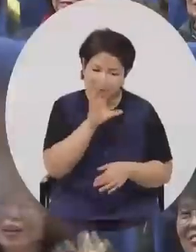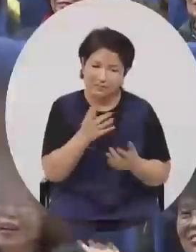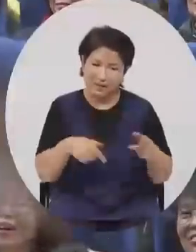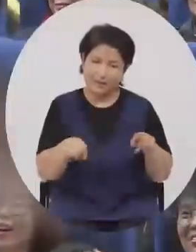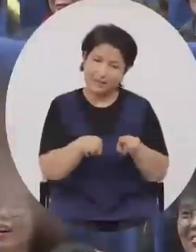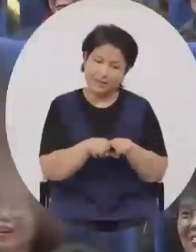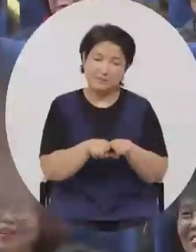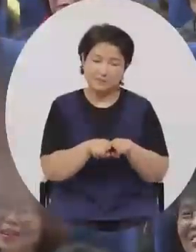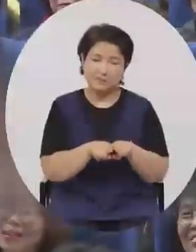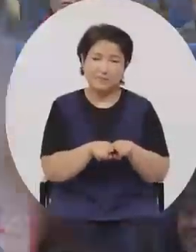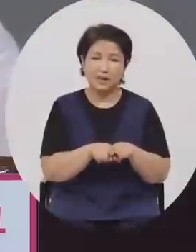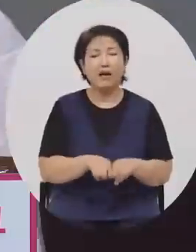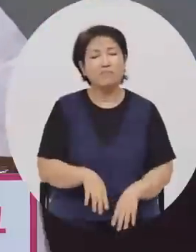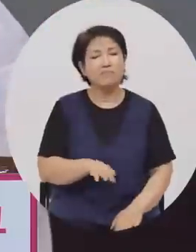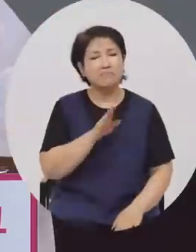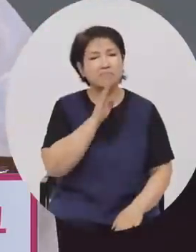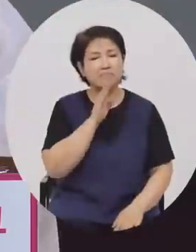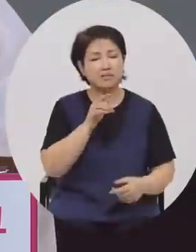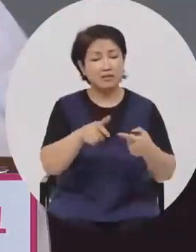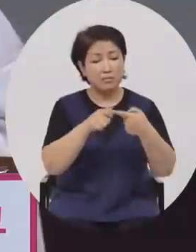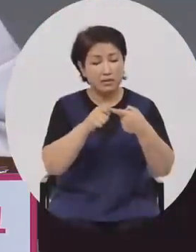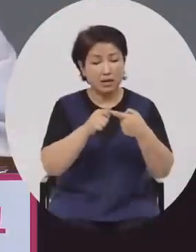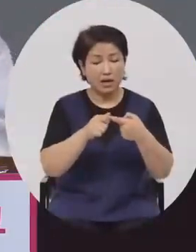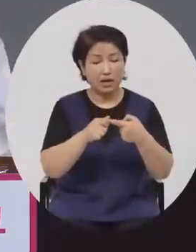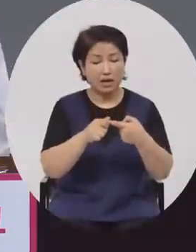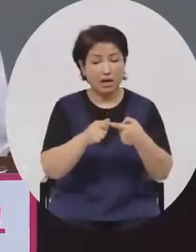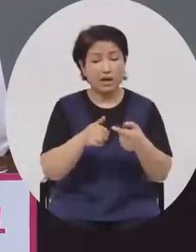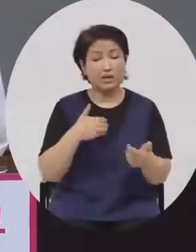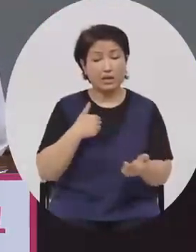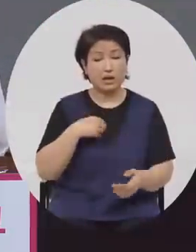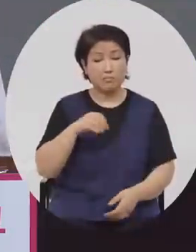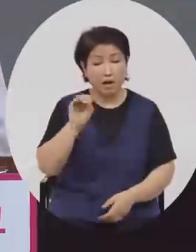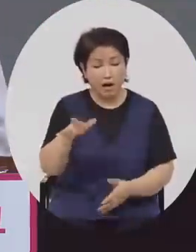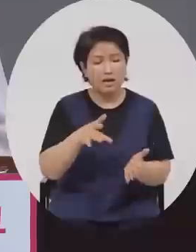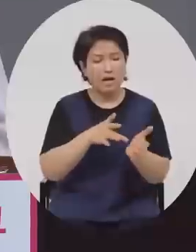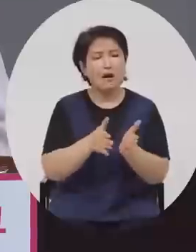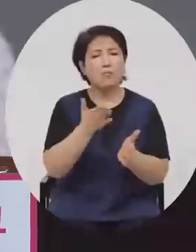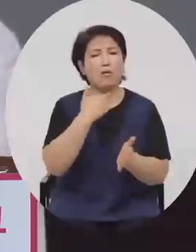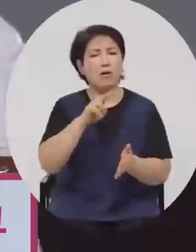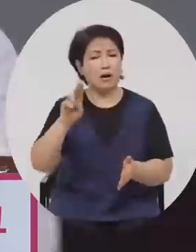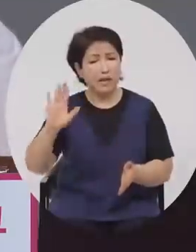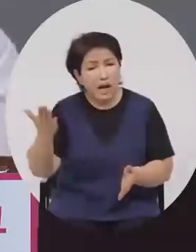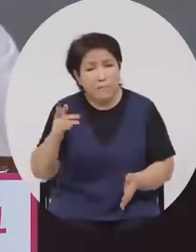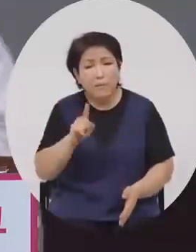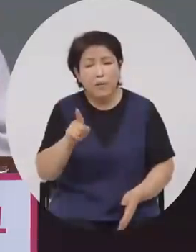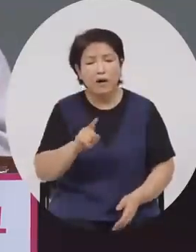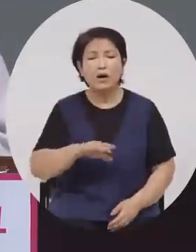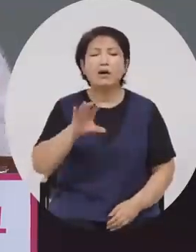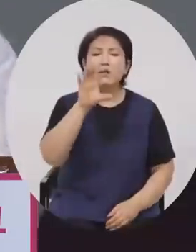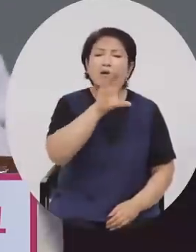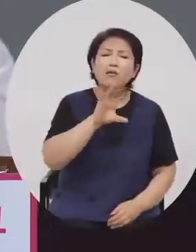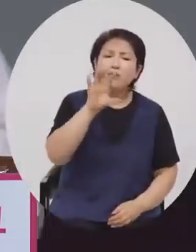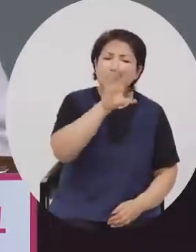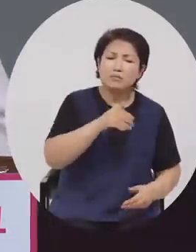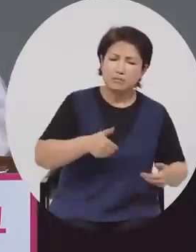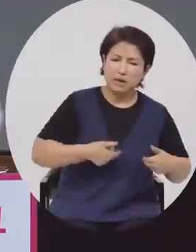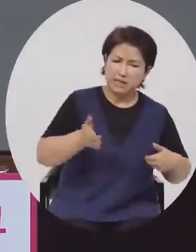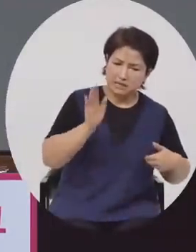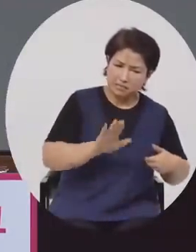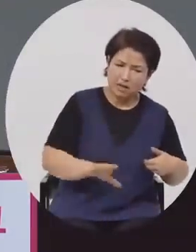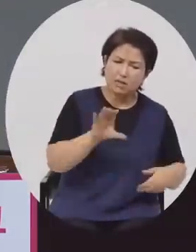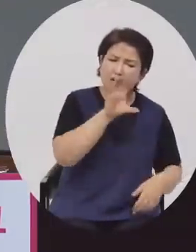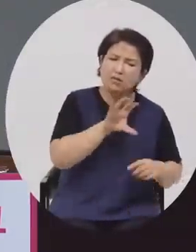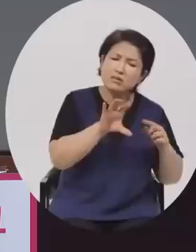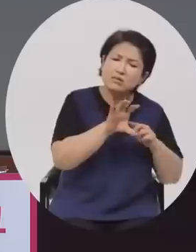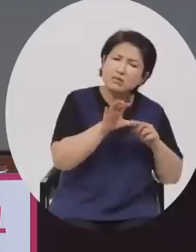연습해야겠습니다. 그러니까 첫째 약을 제가 스님 먹으라는 거는 자기가 연습을 하면 되는데 연습하는 게